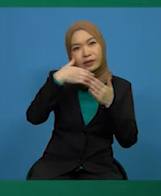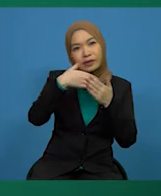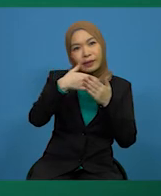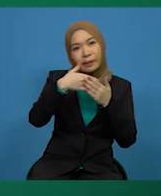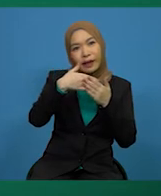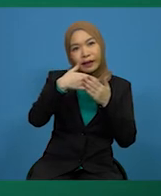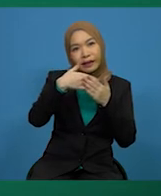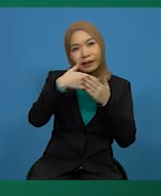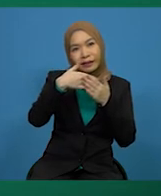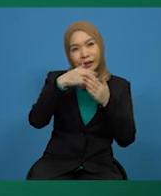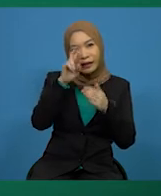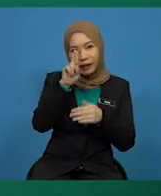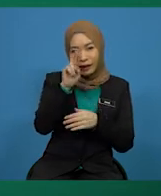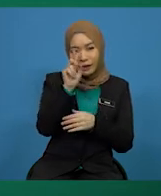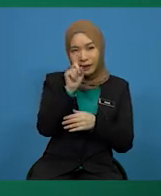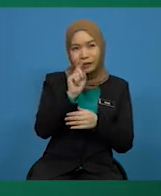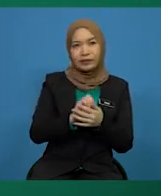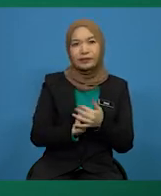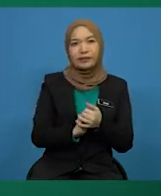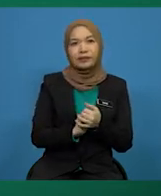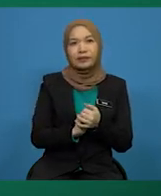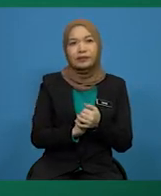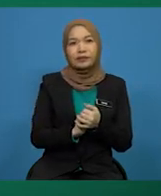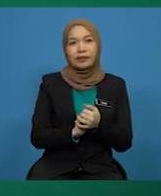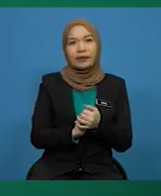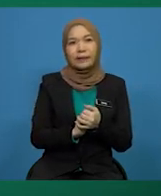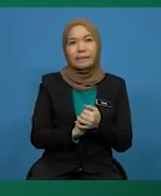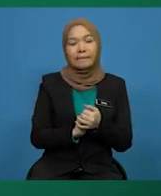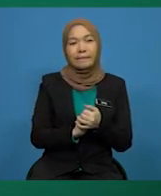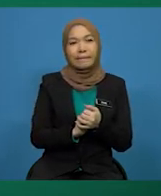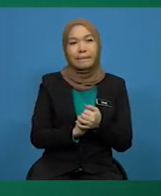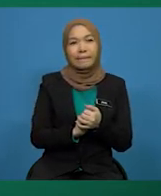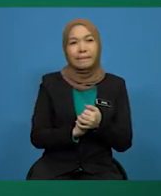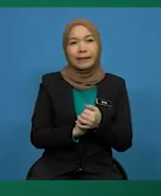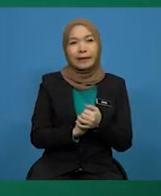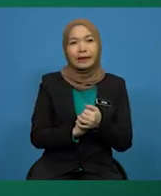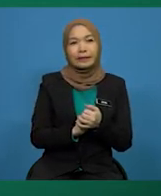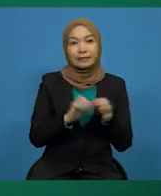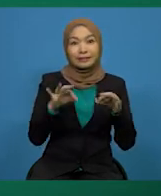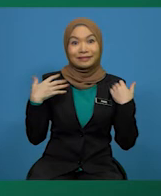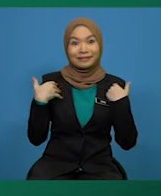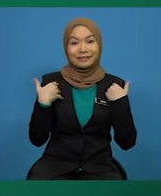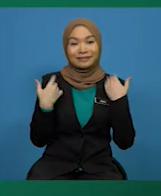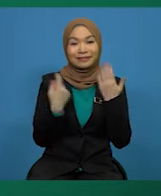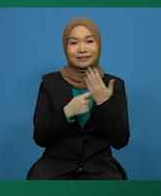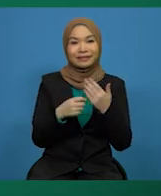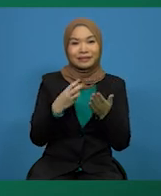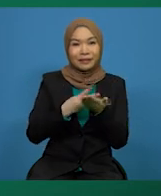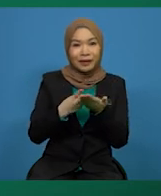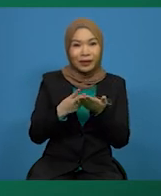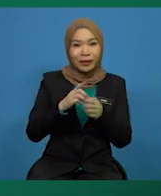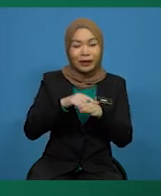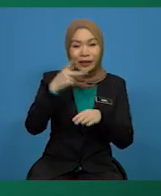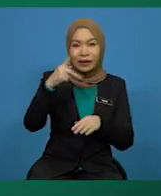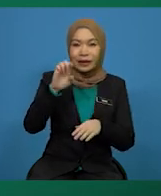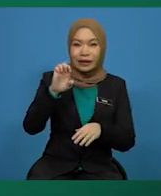R1. Dalam situasi kedua, apabila berlaku pertambahan penawaran wang di